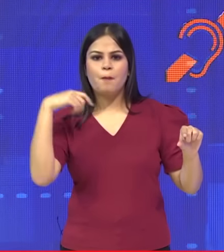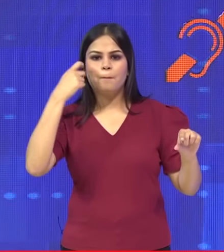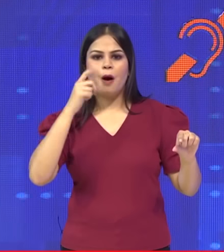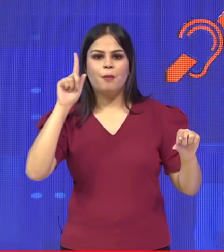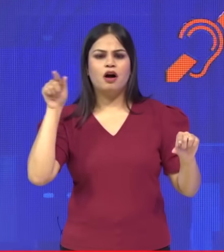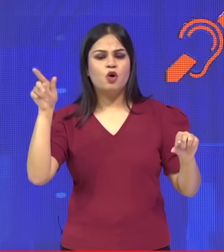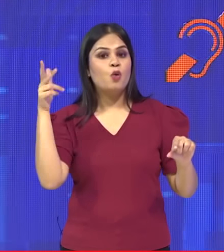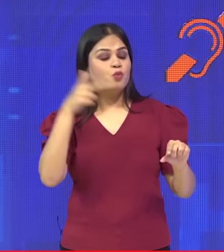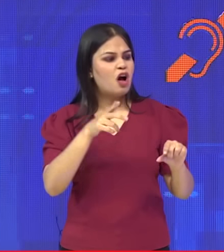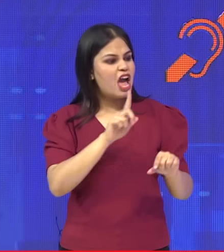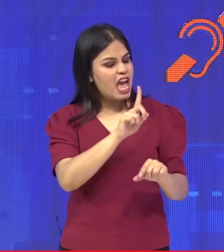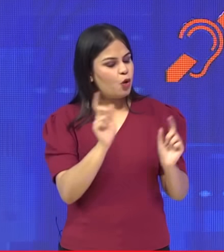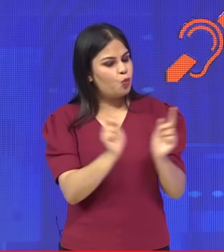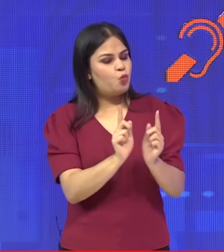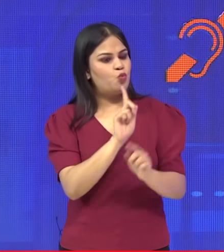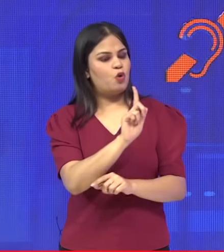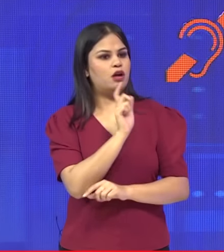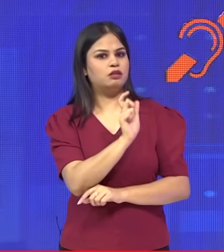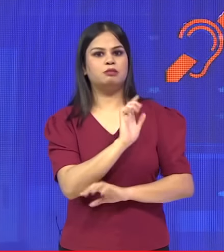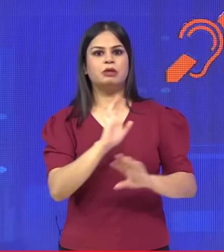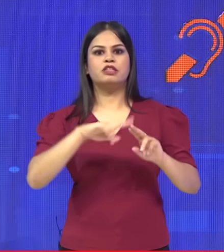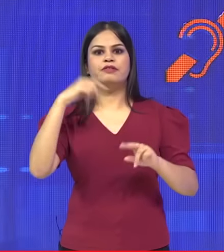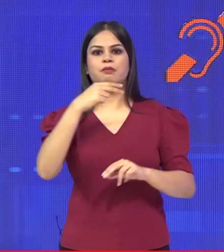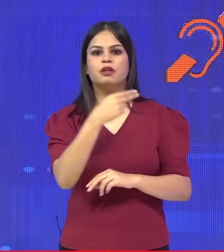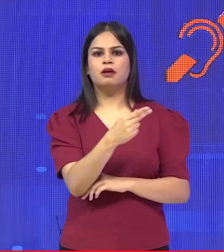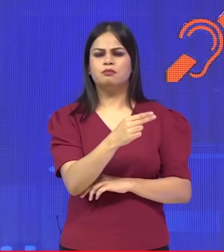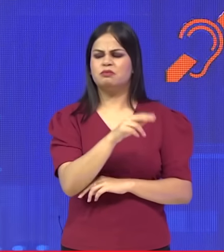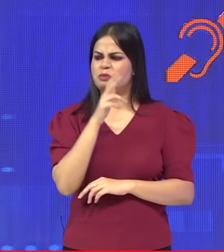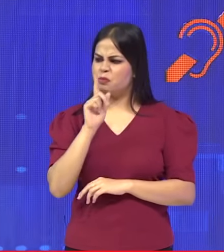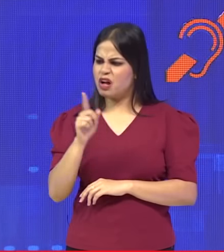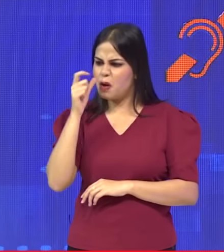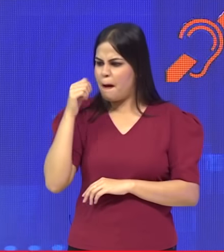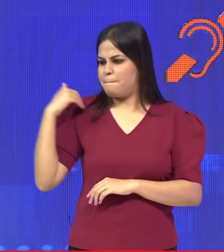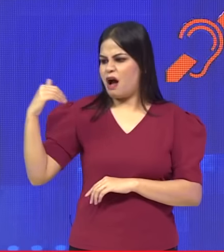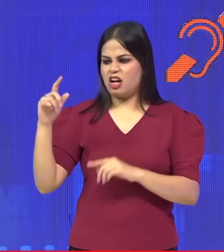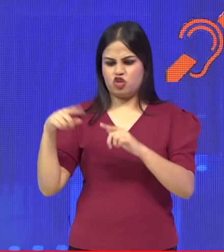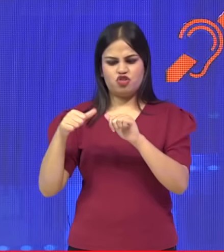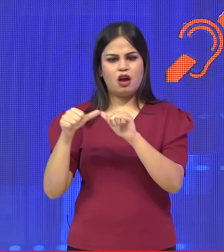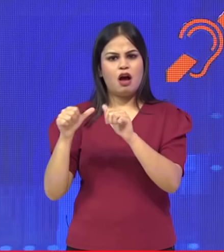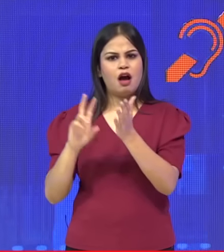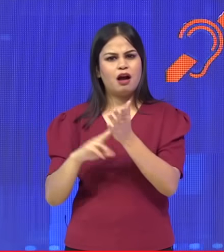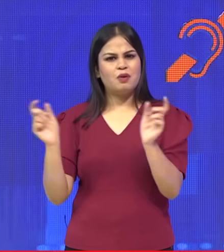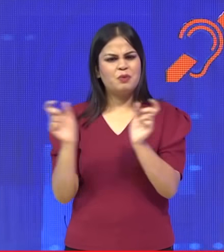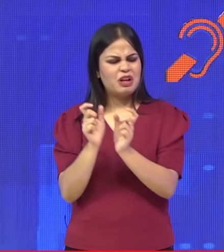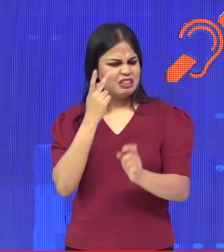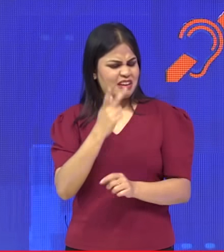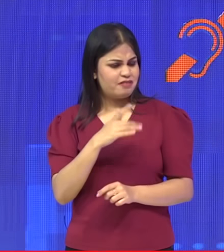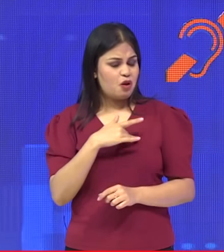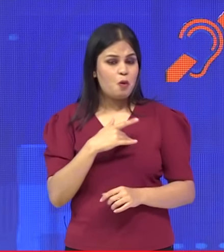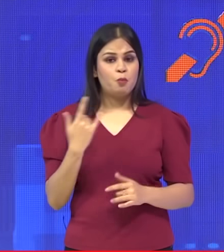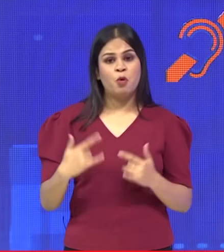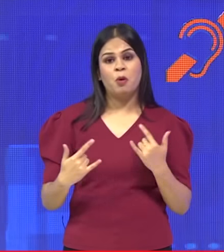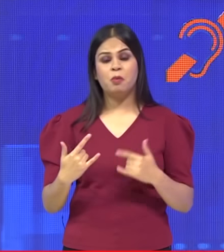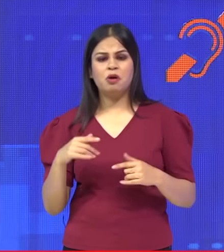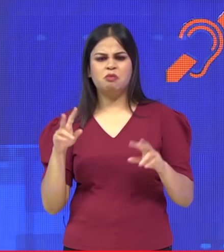वन शब्द होना चाहिए था बट आई जस्ट थॉट था भाई जान वास तू ब्रो ब्रो गे गे टाइटल यू नो